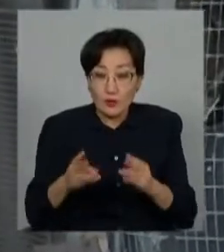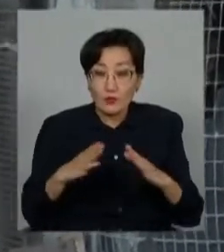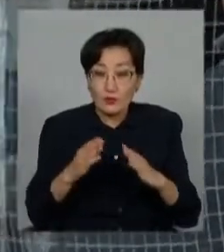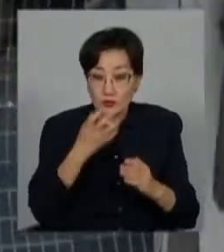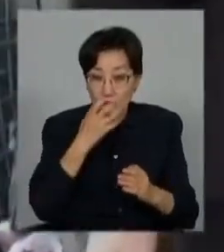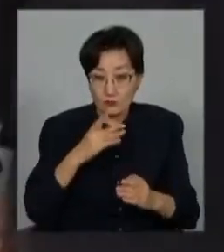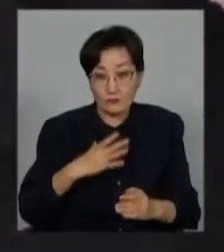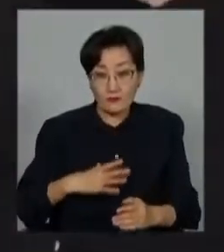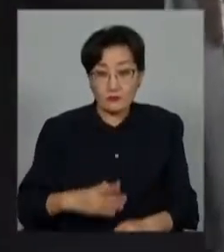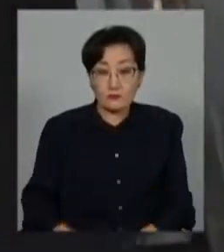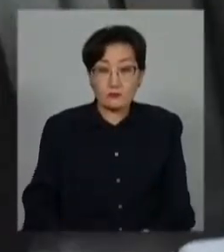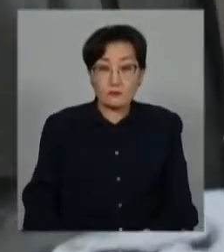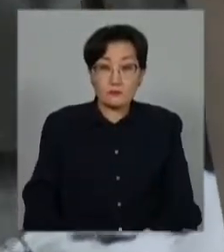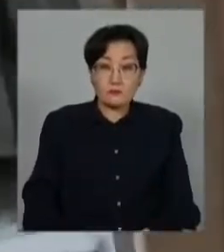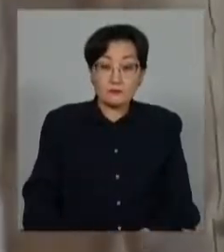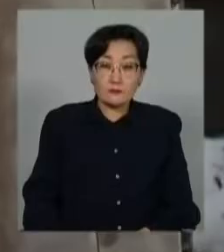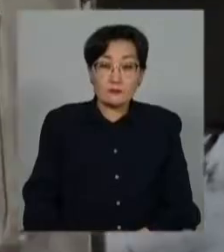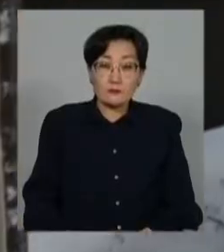мәжбүр.